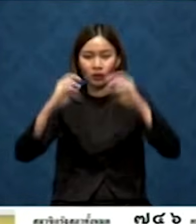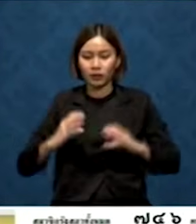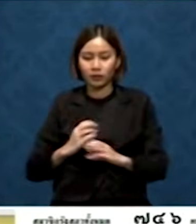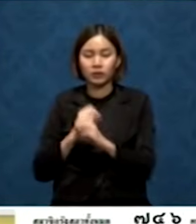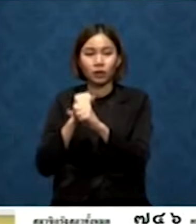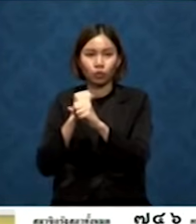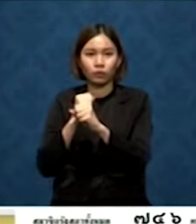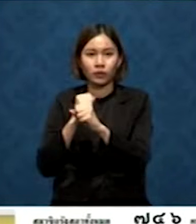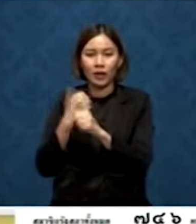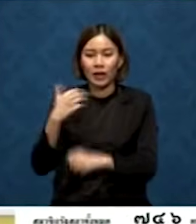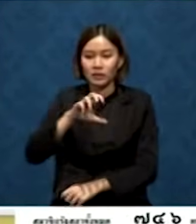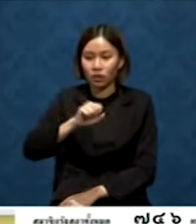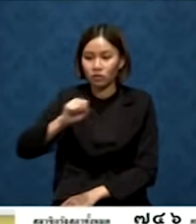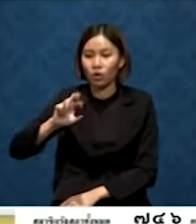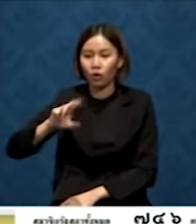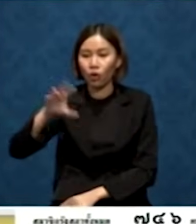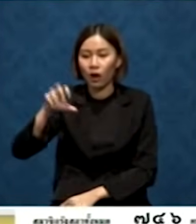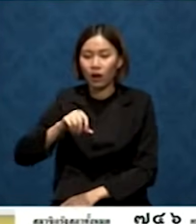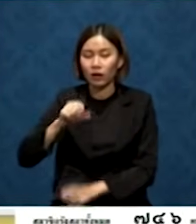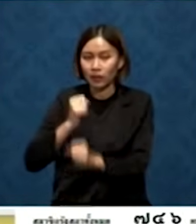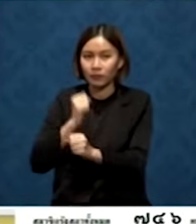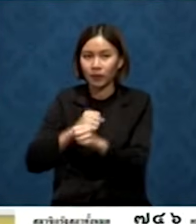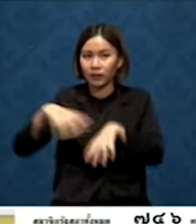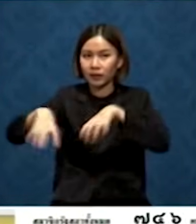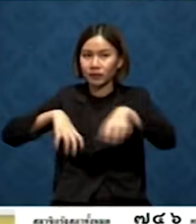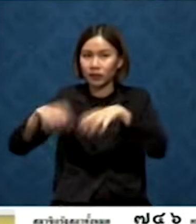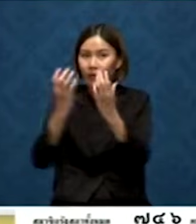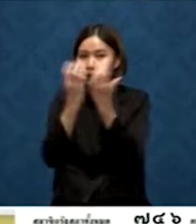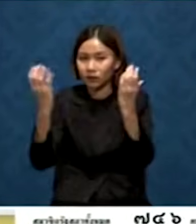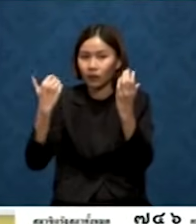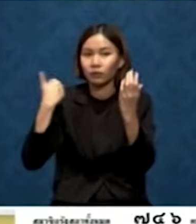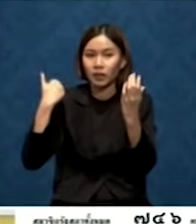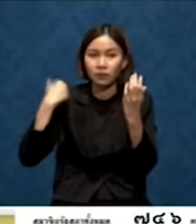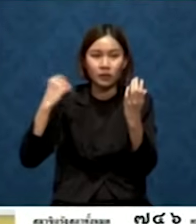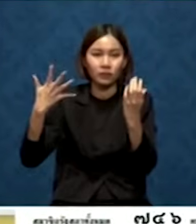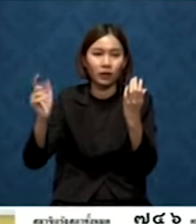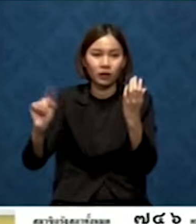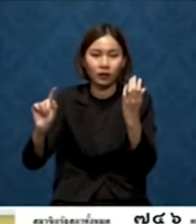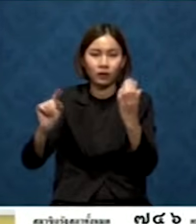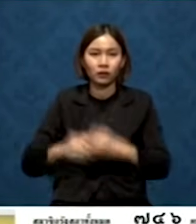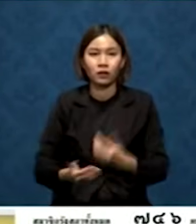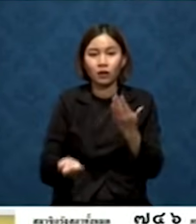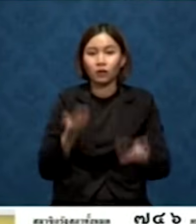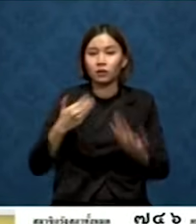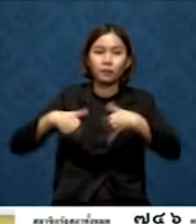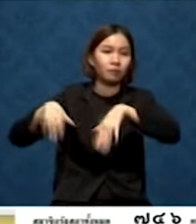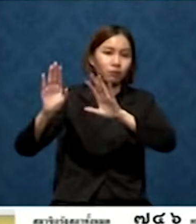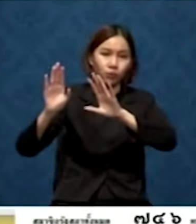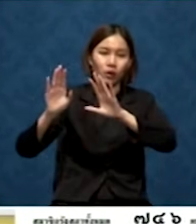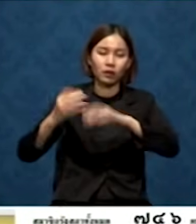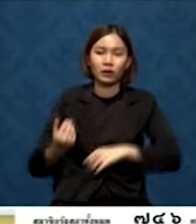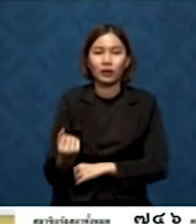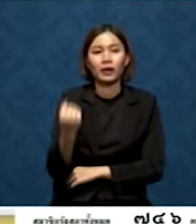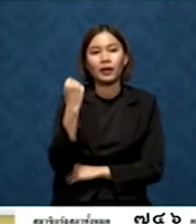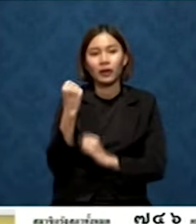ลงท่านจะยังให้มีสสรมาจัดทำรัฐธรรมนูญฉบับใหม่หรือไม่หรือท่านจะปล่อยครับให้อำนาจ